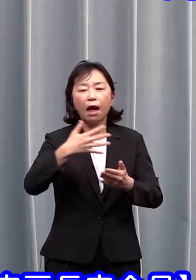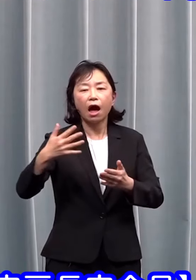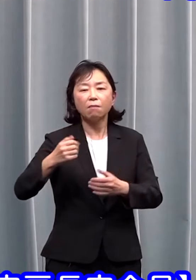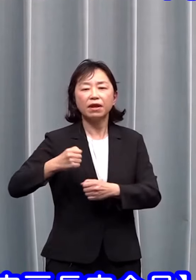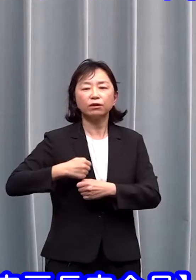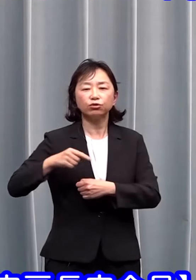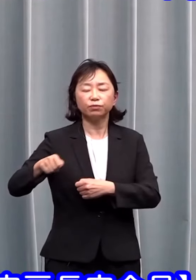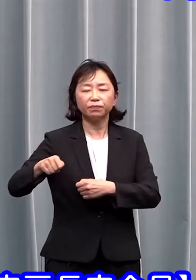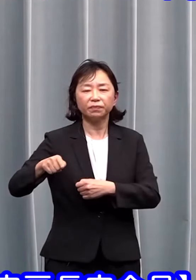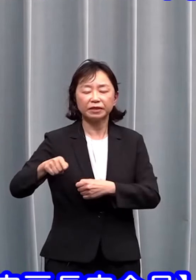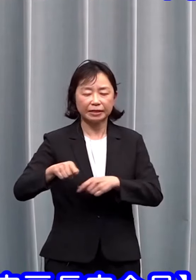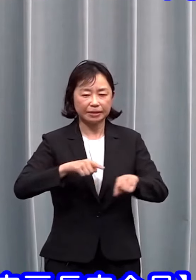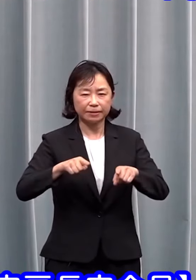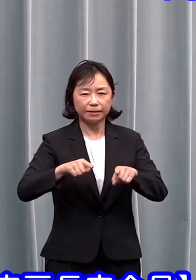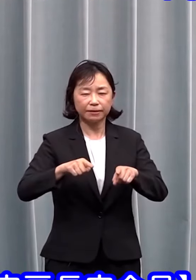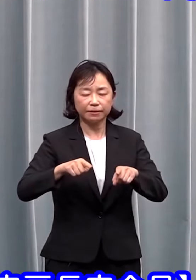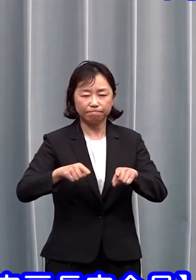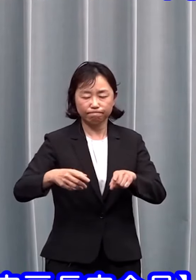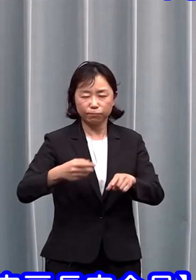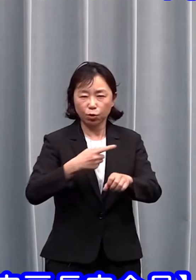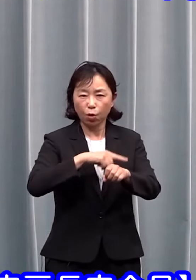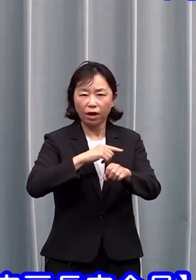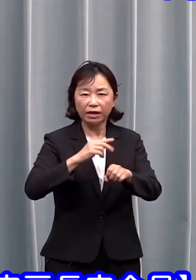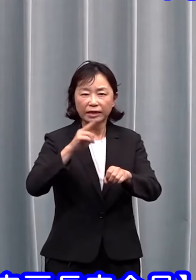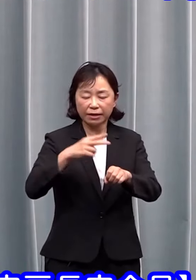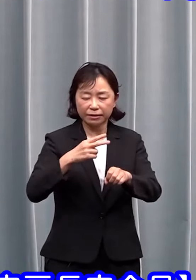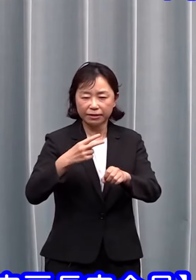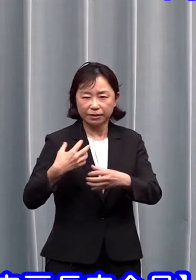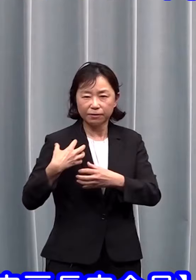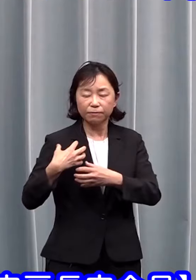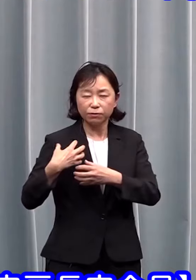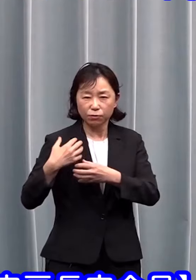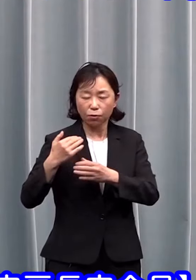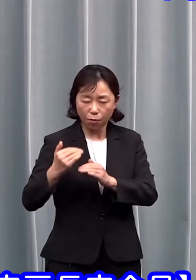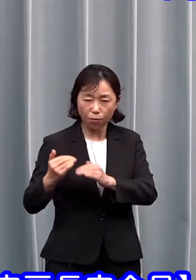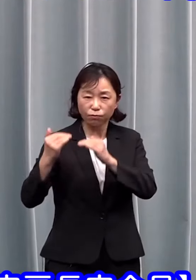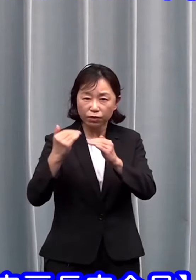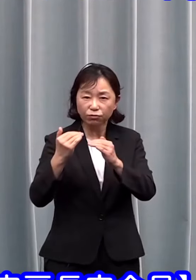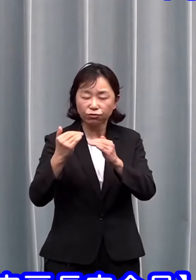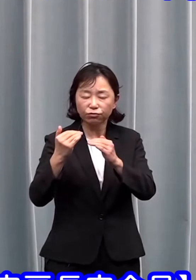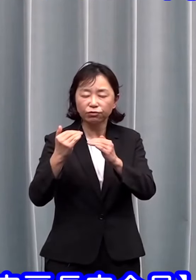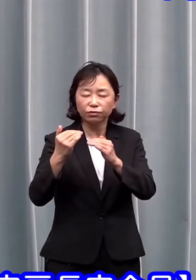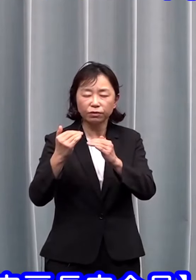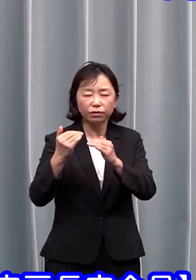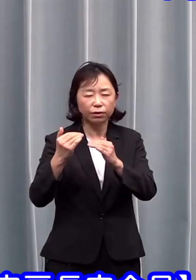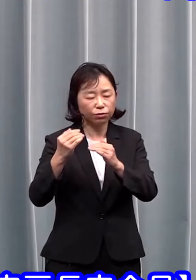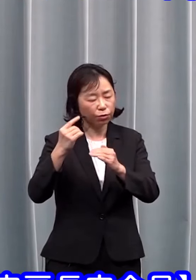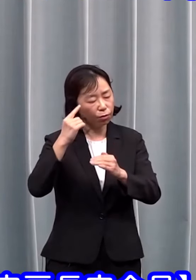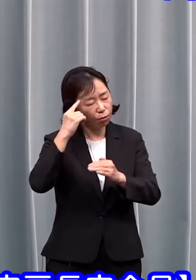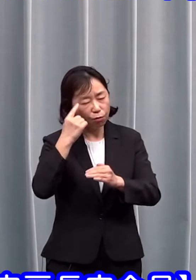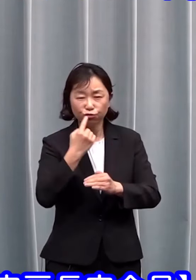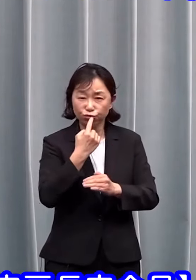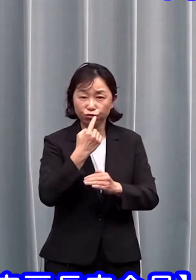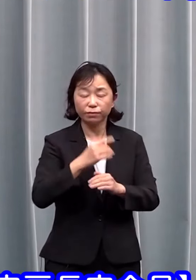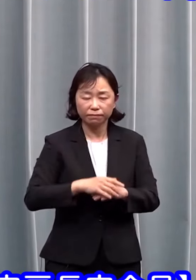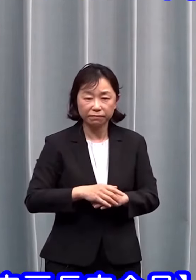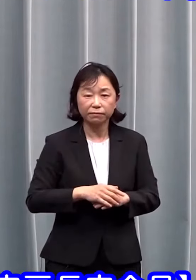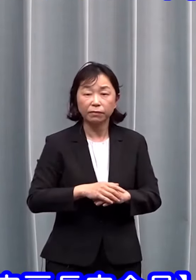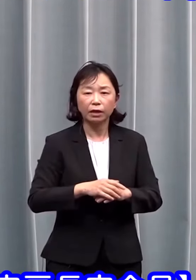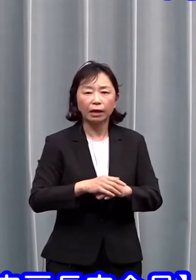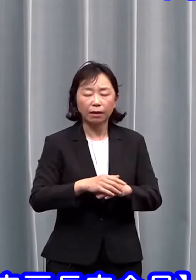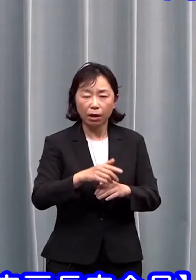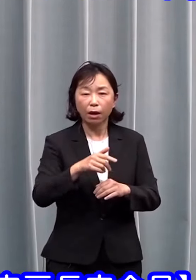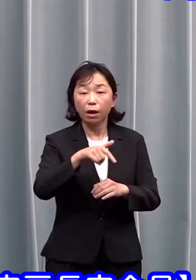強い指揮権限を持たせると、そういう中で自衛隊が動いていくという、そういう位置づけなのじゃないかという気がするんですが、この武器増